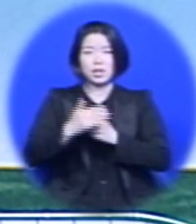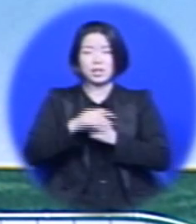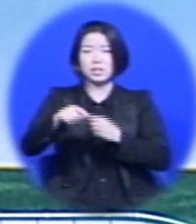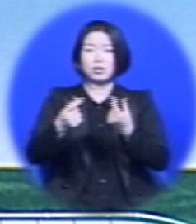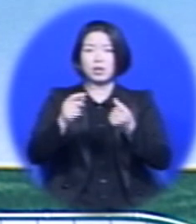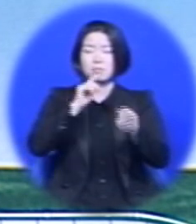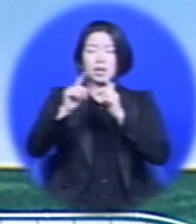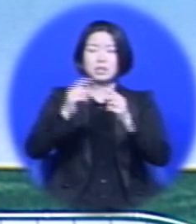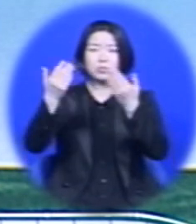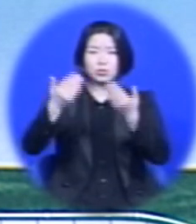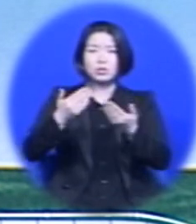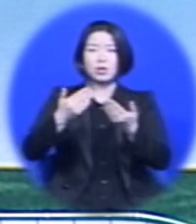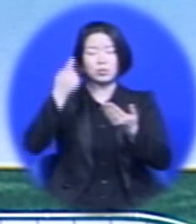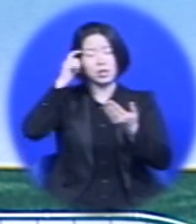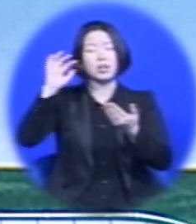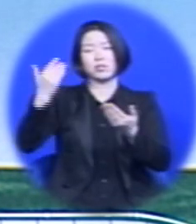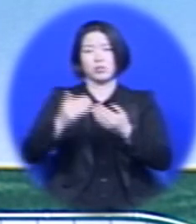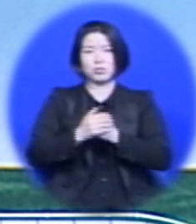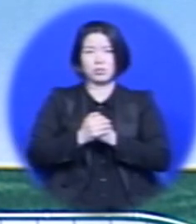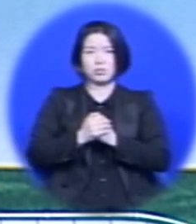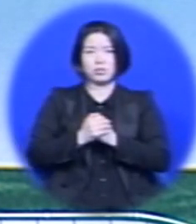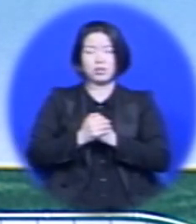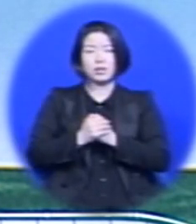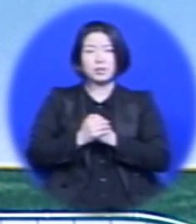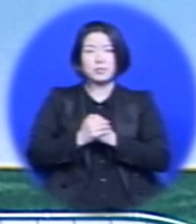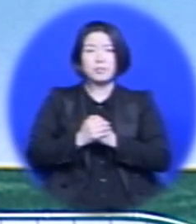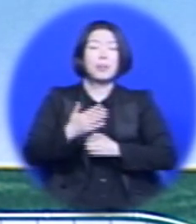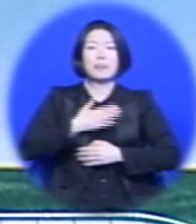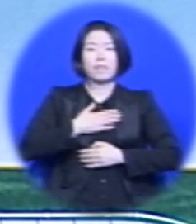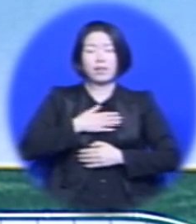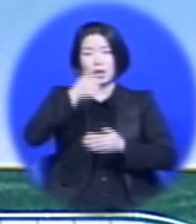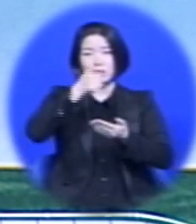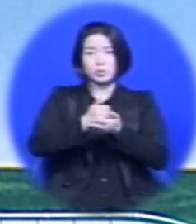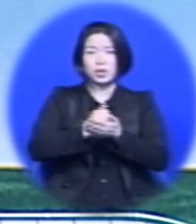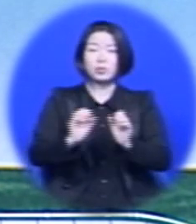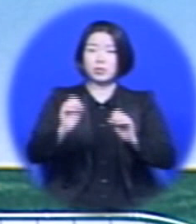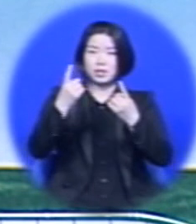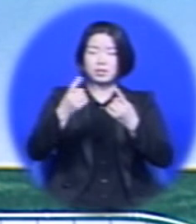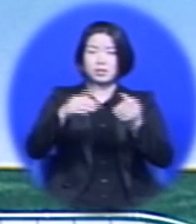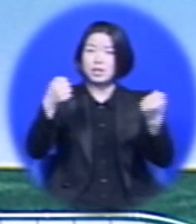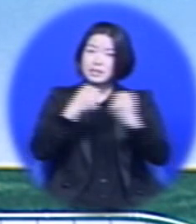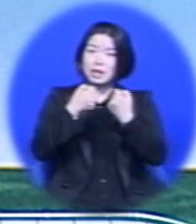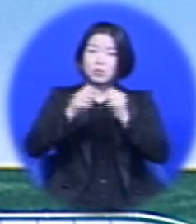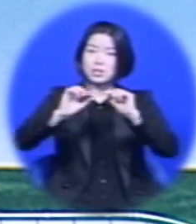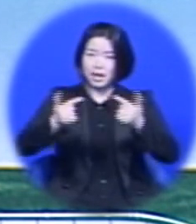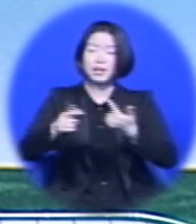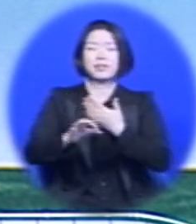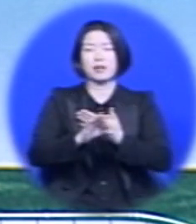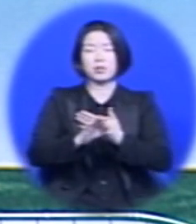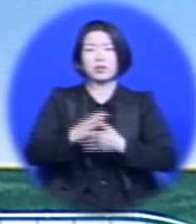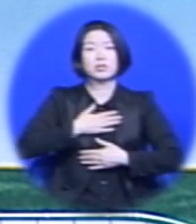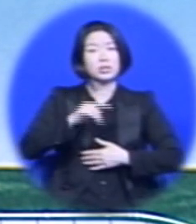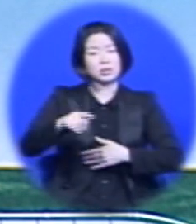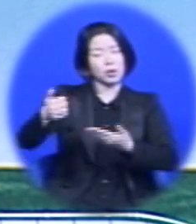말씀하신다고 생각이 들었습니다 제가 죄 죄로 인하여 싸우지 않았다면 저는